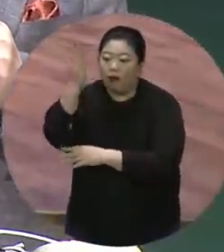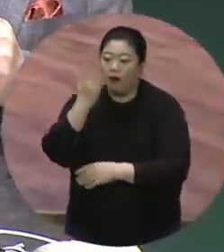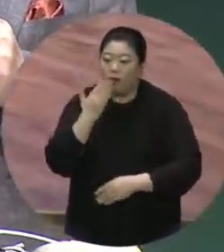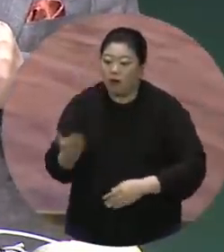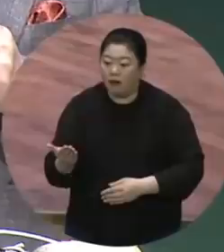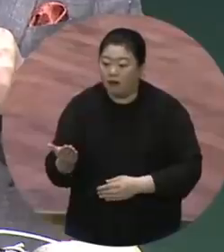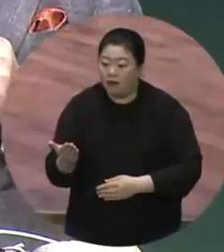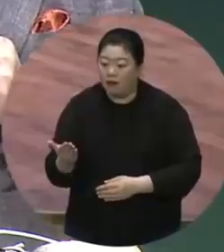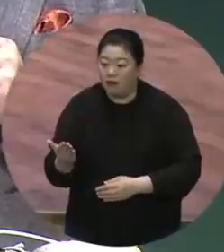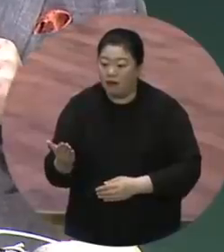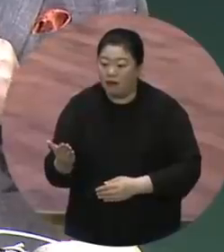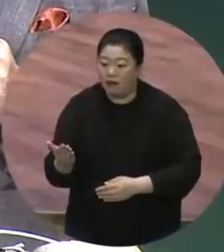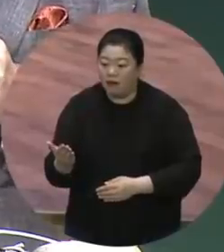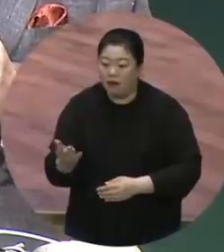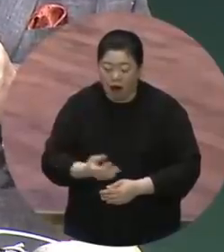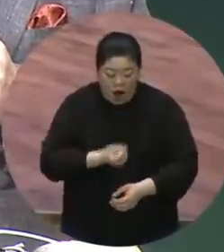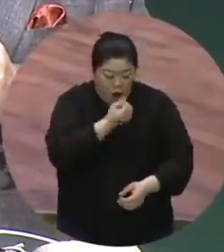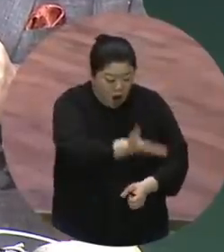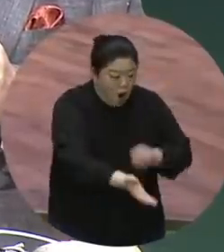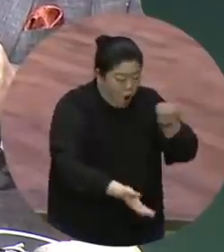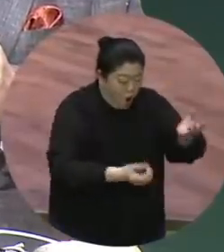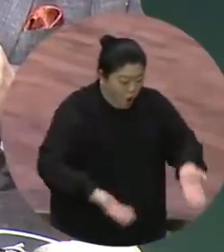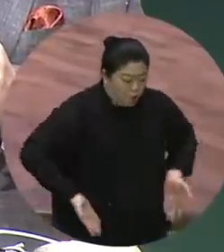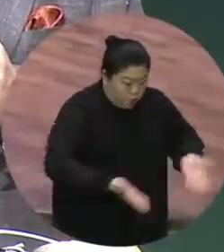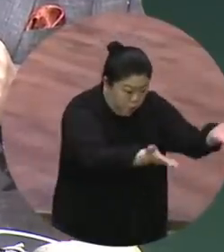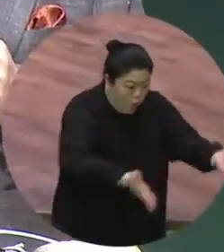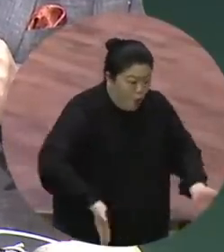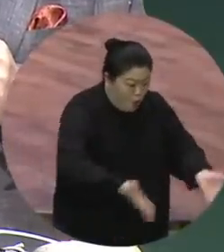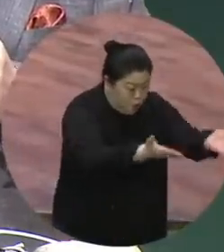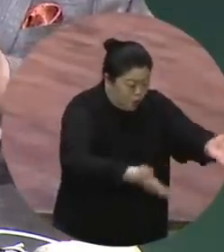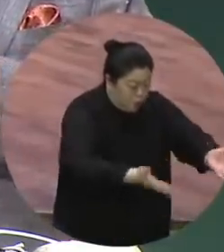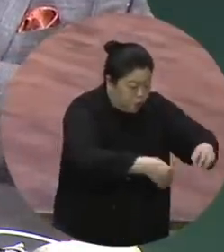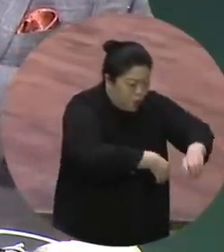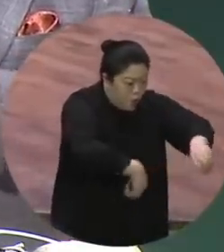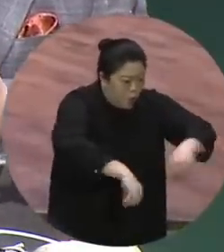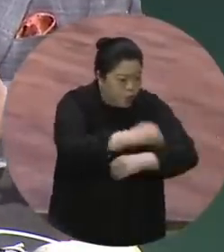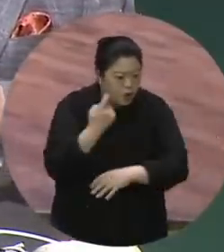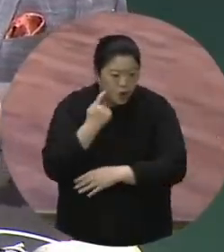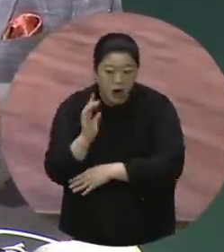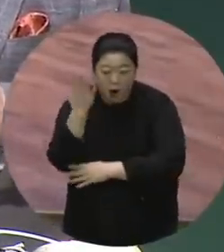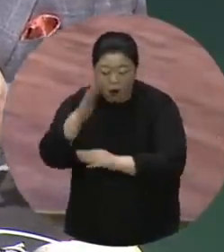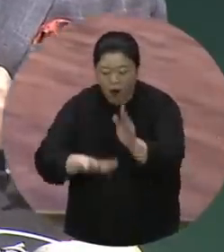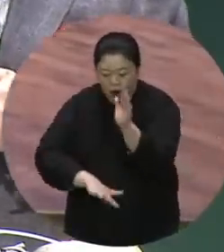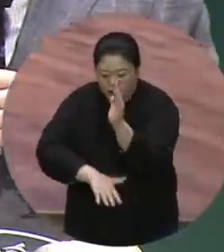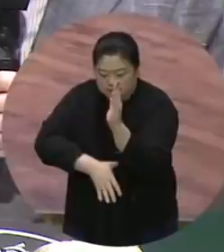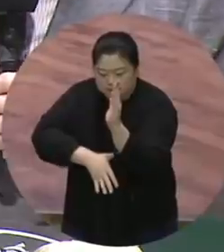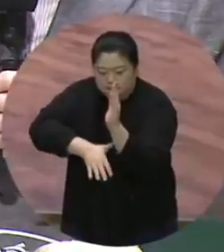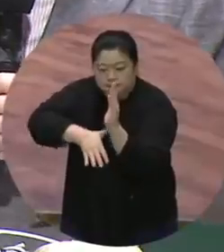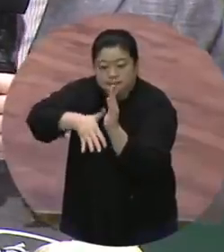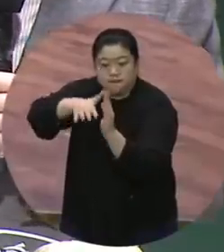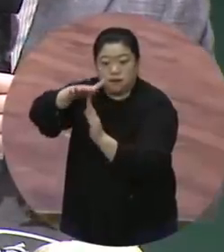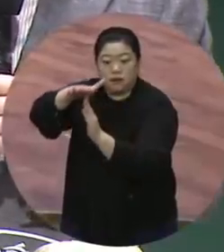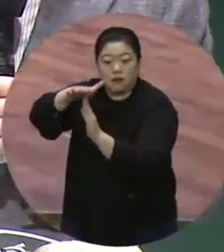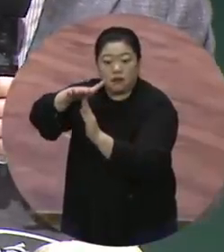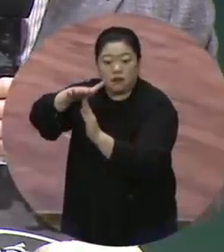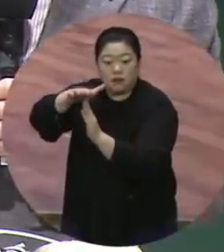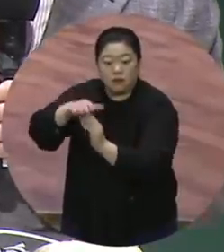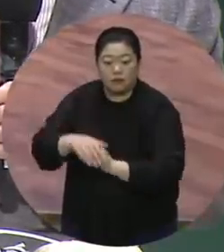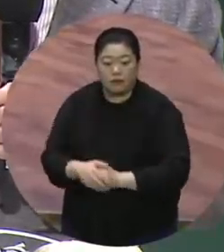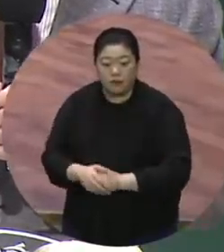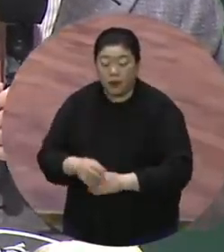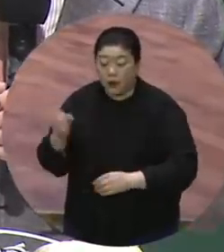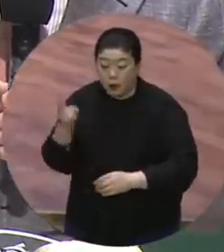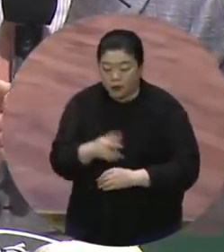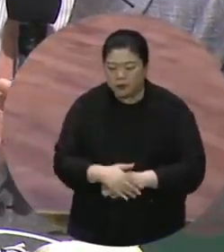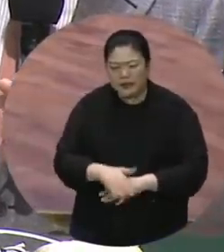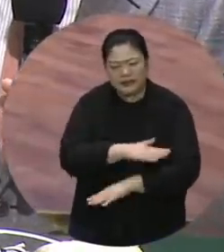하나님께 최고 영광 돌리는 삶을 살게 돼. 내가 지금 사는 게 하나님 영광 돌리는 삶이냐, 영광을 가로막는 삶이냐, 여러분